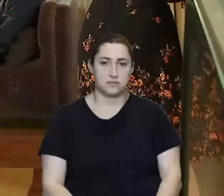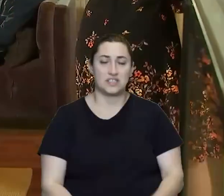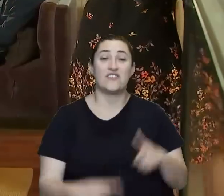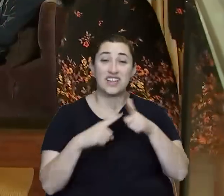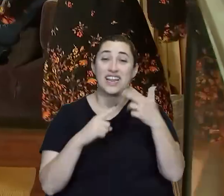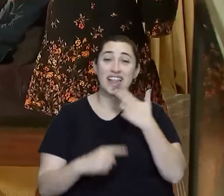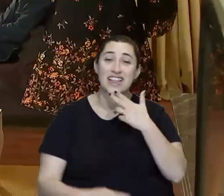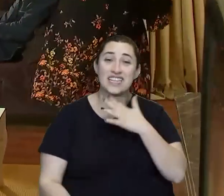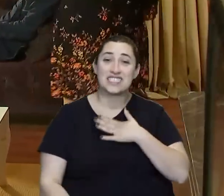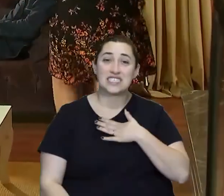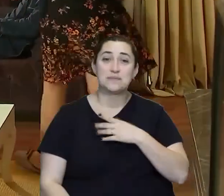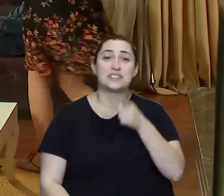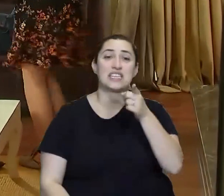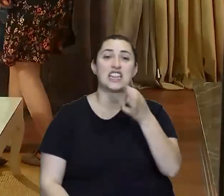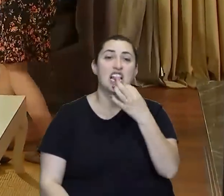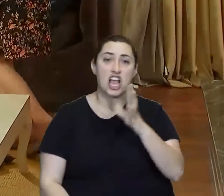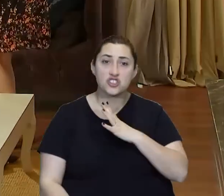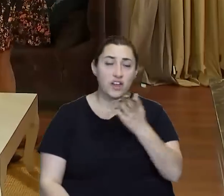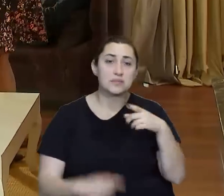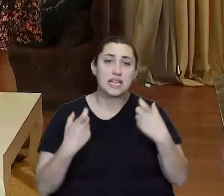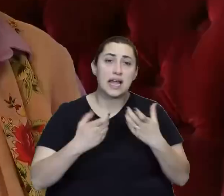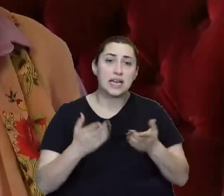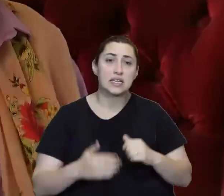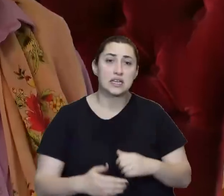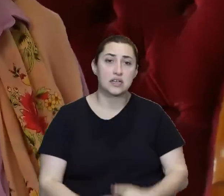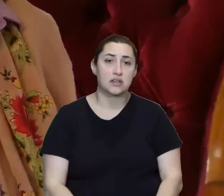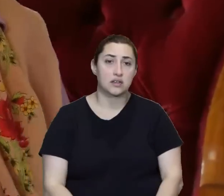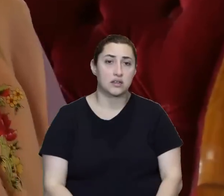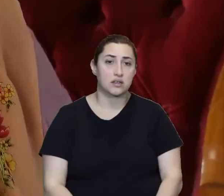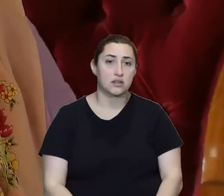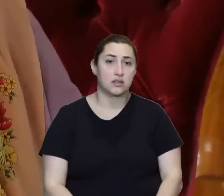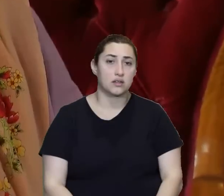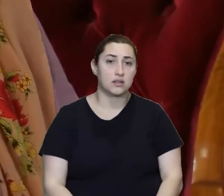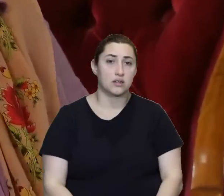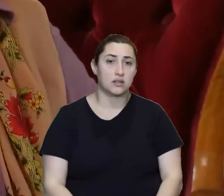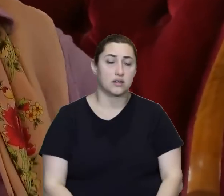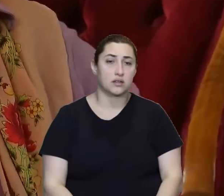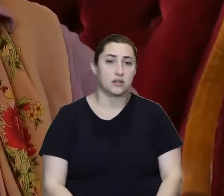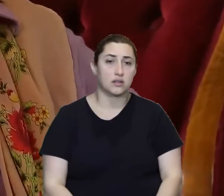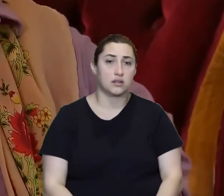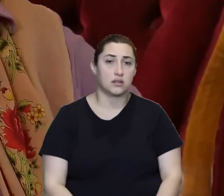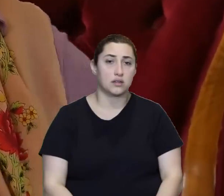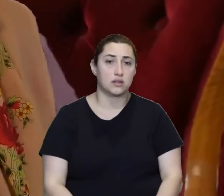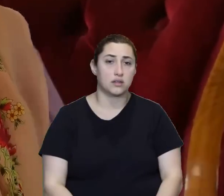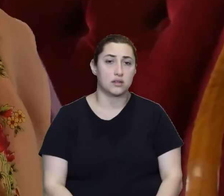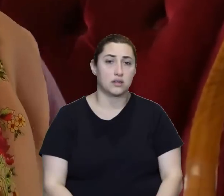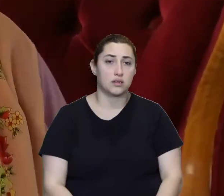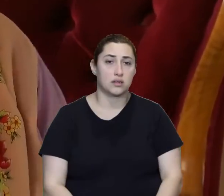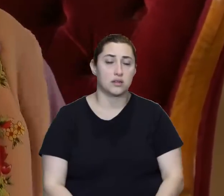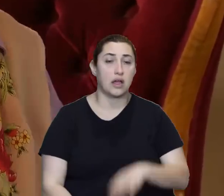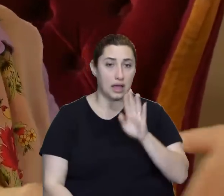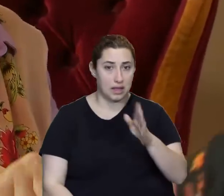Fikriye teyzeciğim, ya senin ilacın varmış da nerede acaba? Fikriye küskün bir çocuk gibi kaşlarını çatıp eteğinden çıkardı.